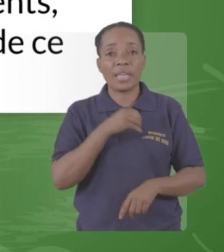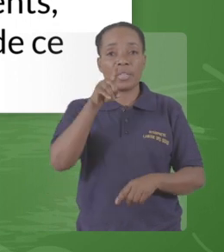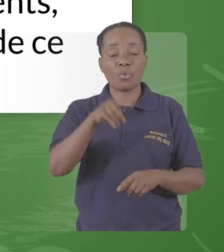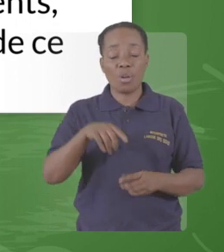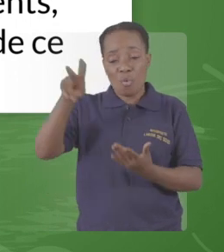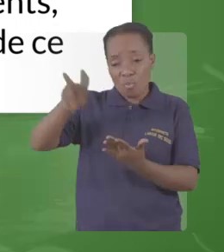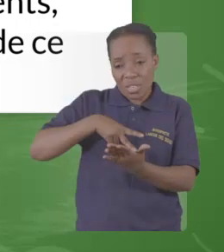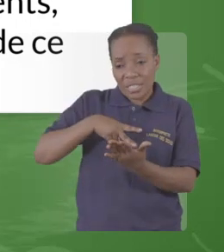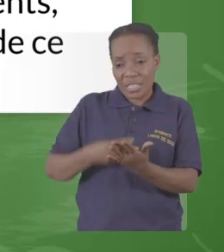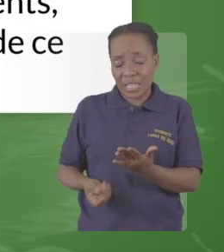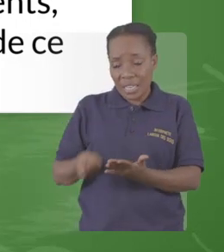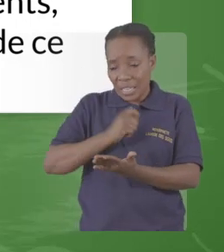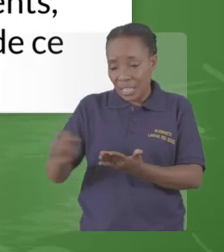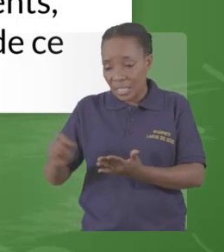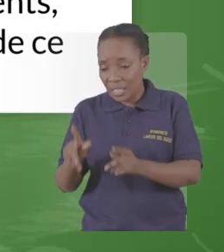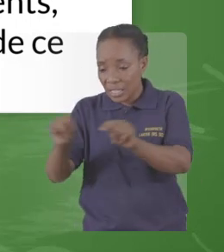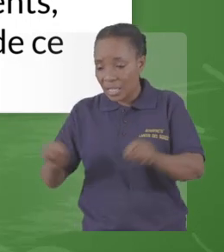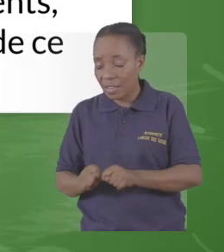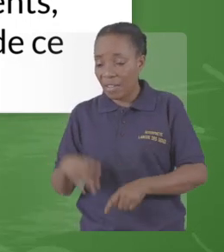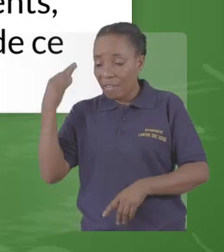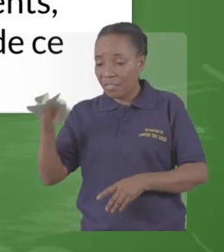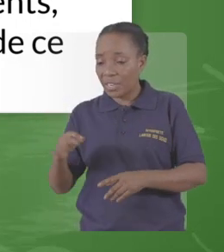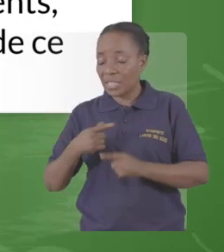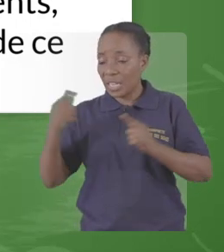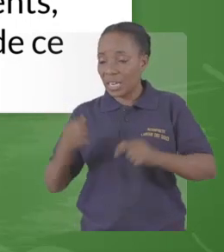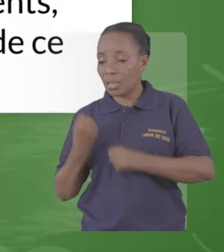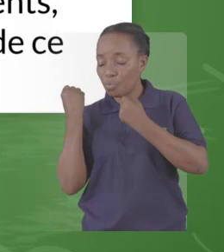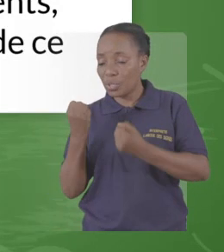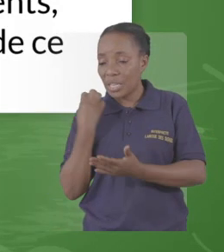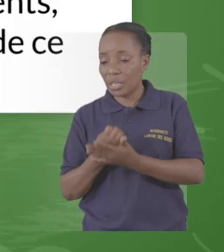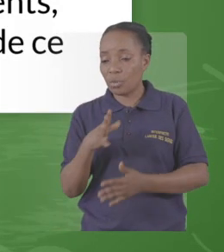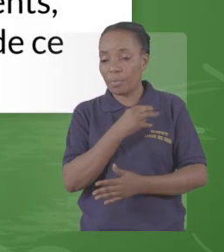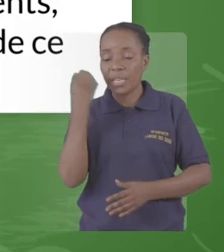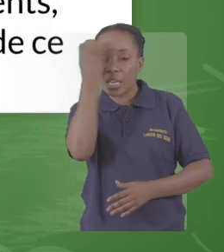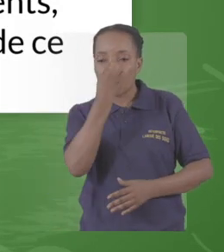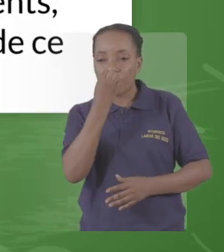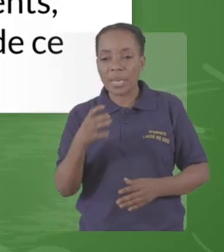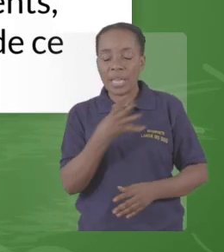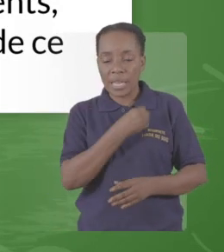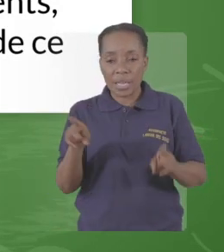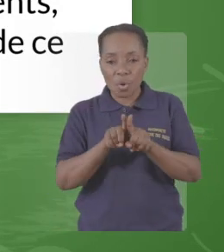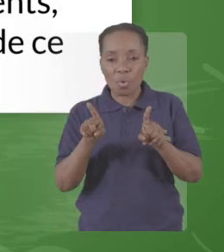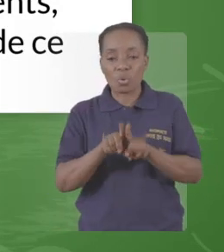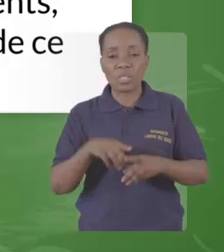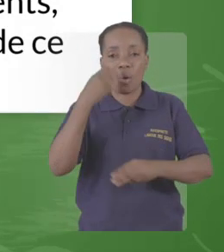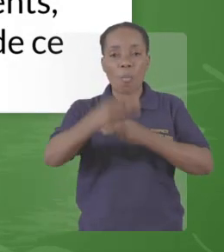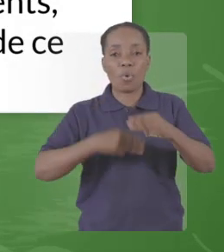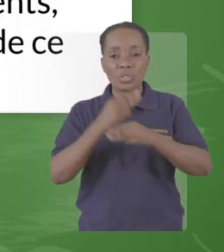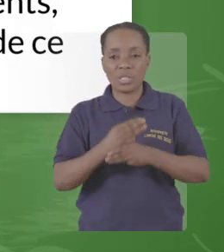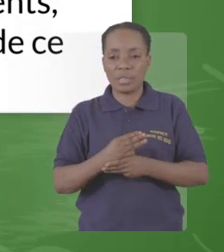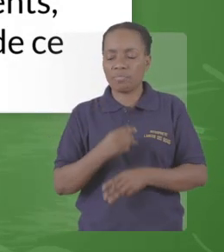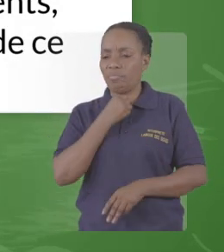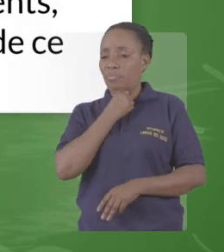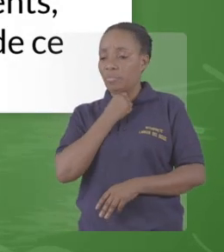La France, une grande puissance économique européenne, mais aussi mondiale ». Intéressé par